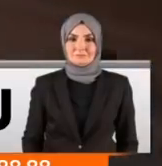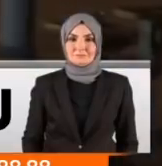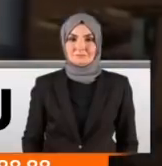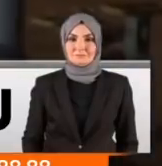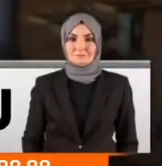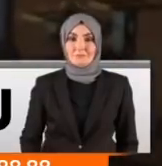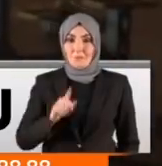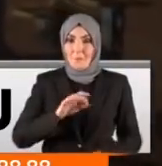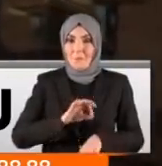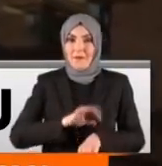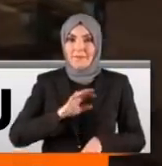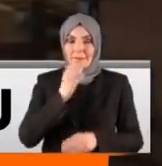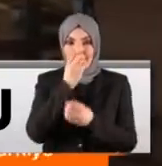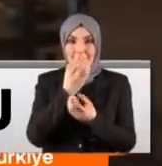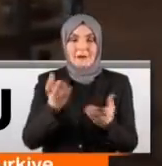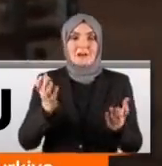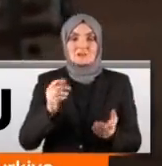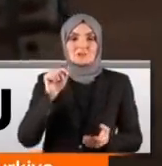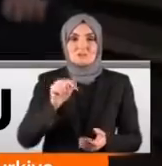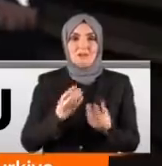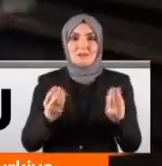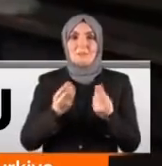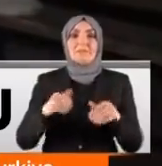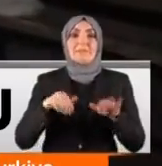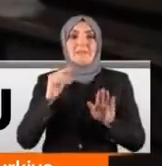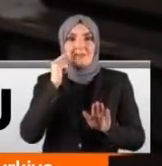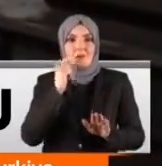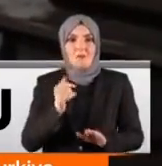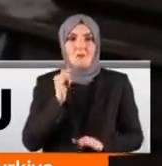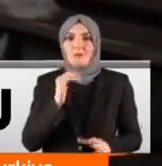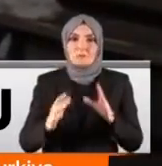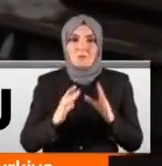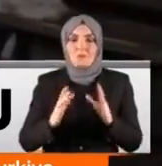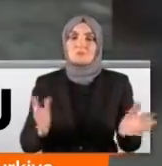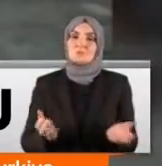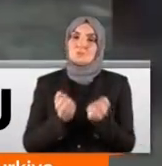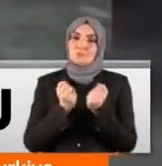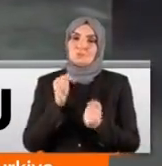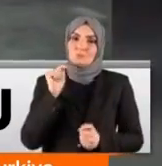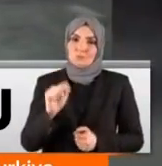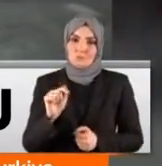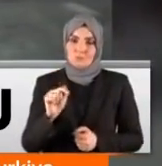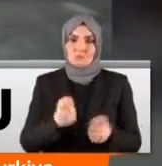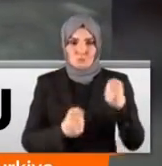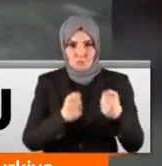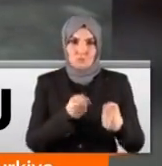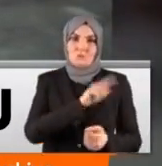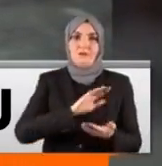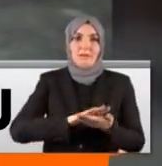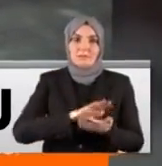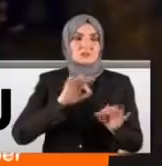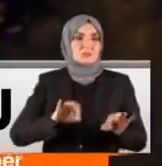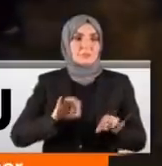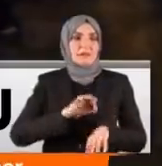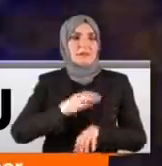o sırada bahçenin kalabalık olmaması faciayı önledi kazada yaralanan sürücü ve arkadaşı Şimdi hastanede